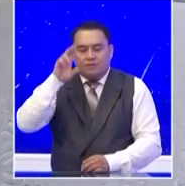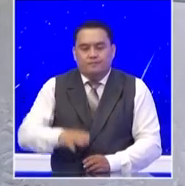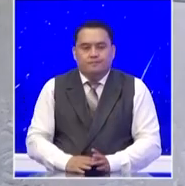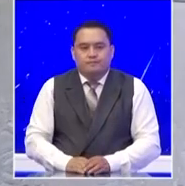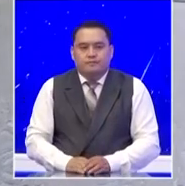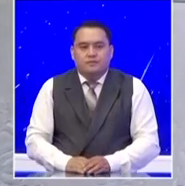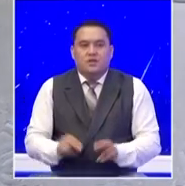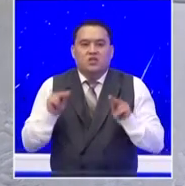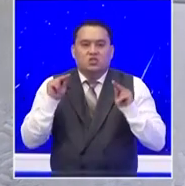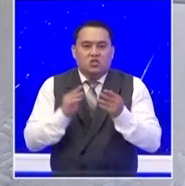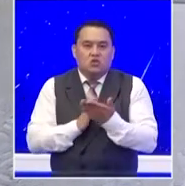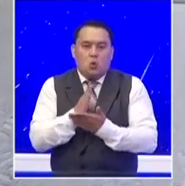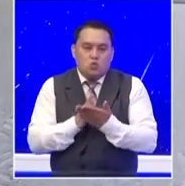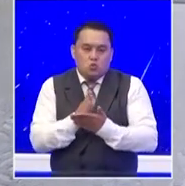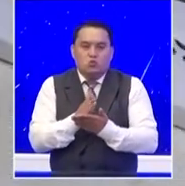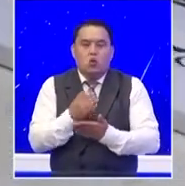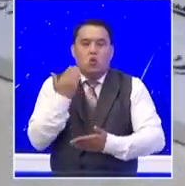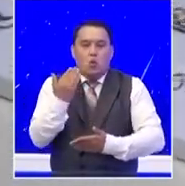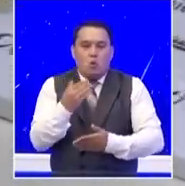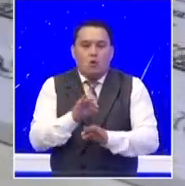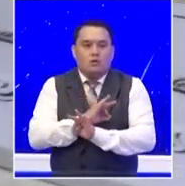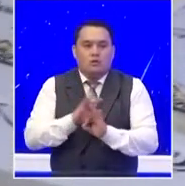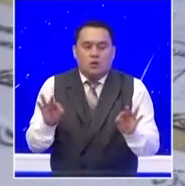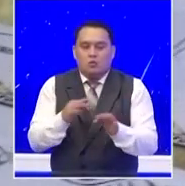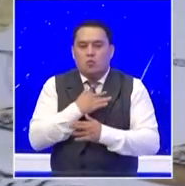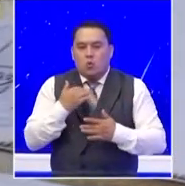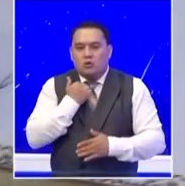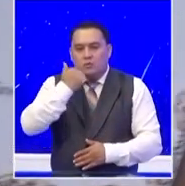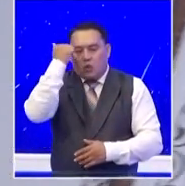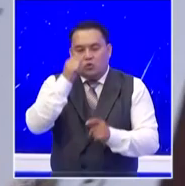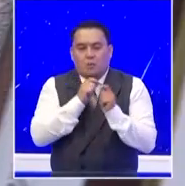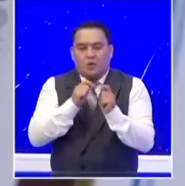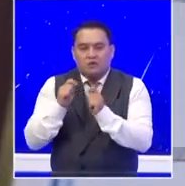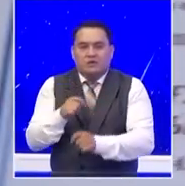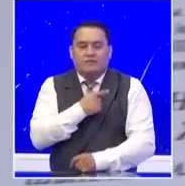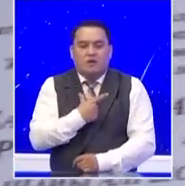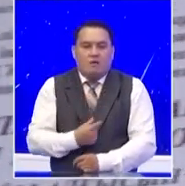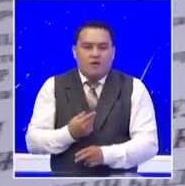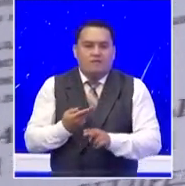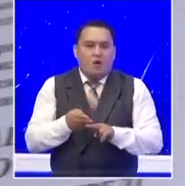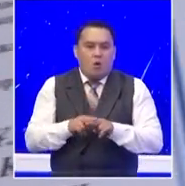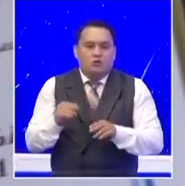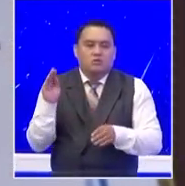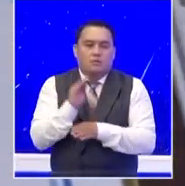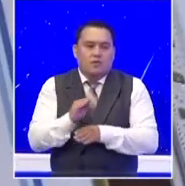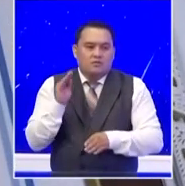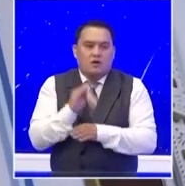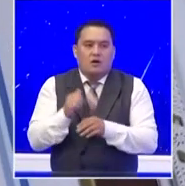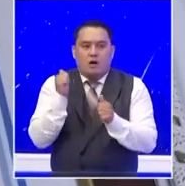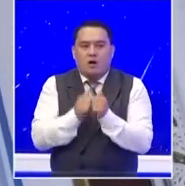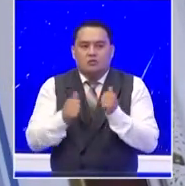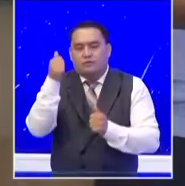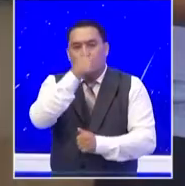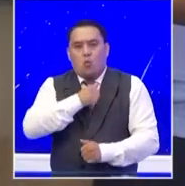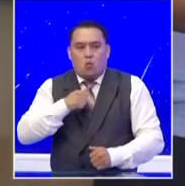несение честной и доблестной службы Баглан Рымжанов отмечен множеством благодарственных писем и грамот. Ежегодно эта коллекция пополняется. Так, в